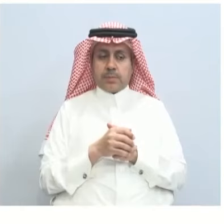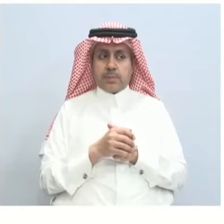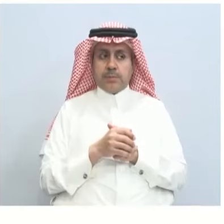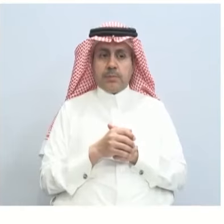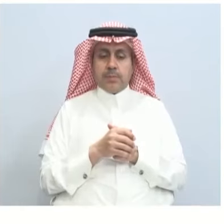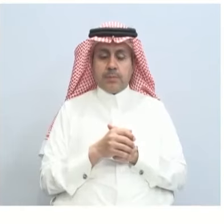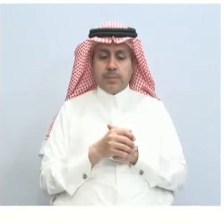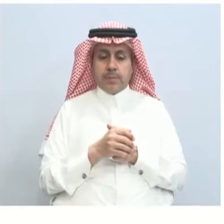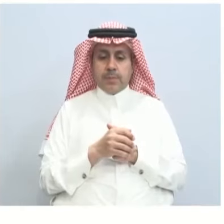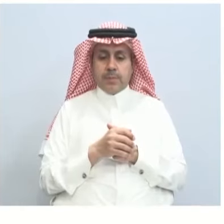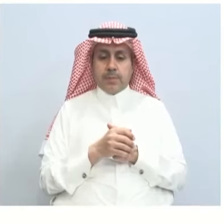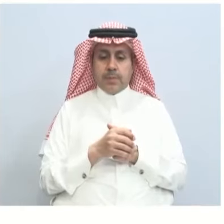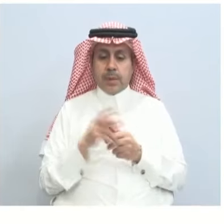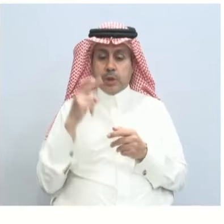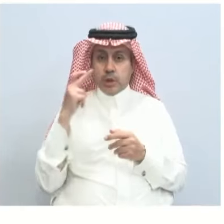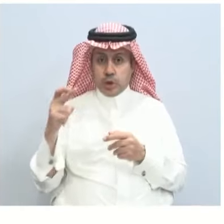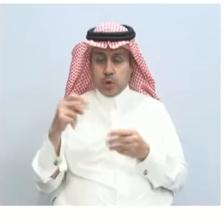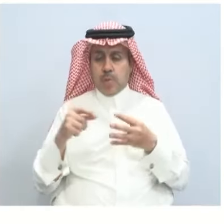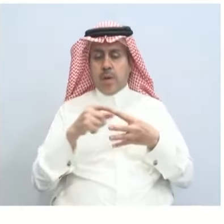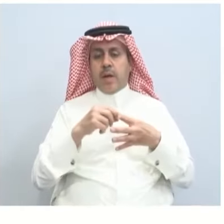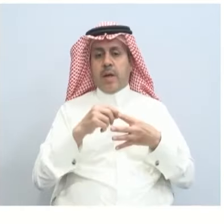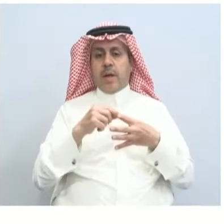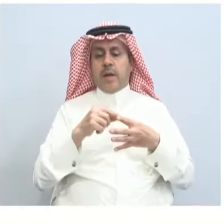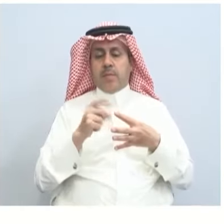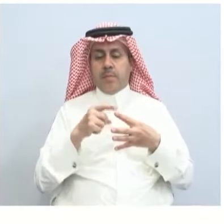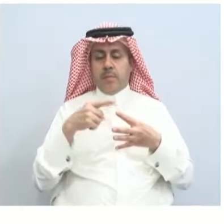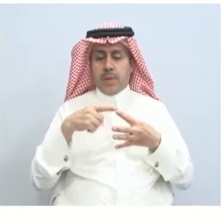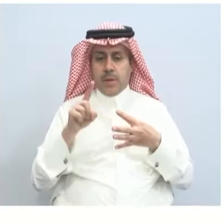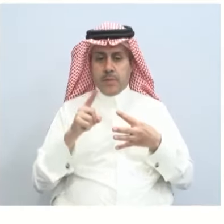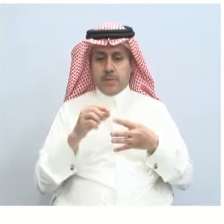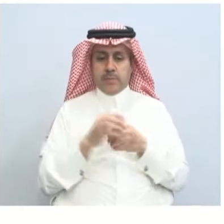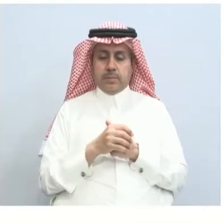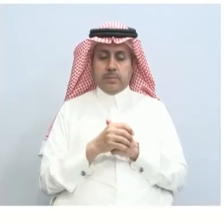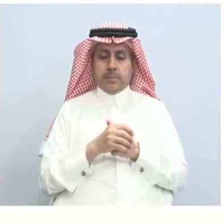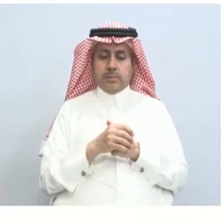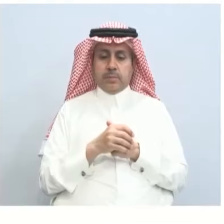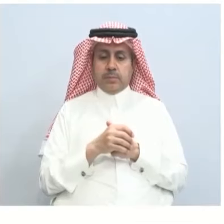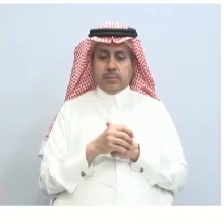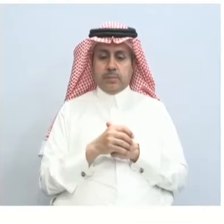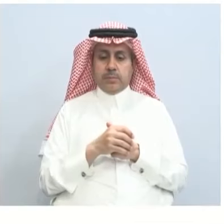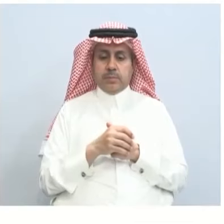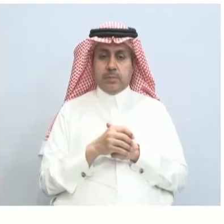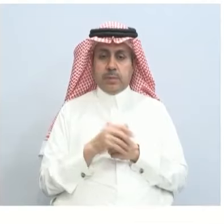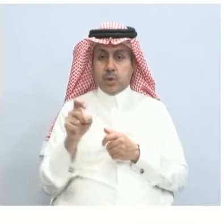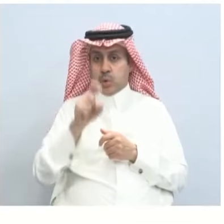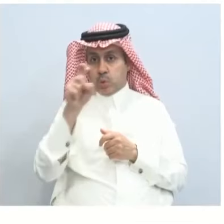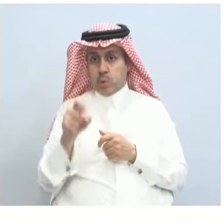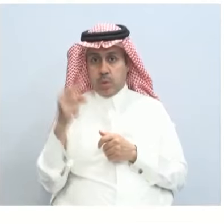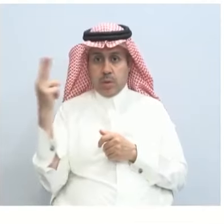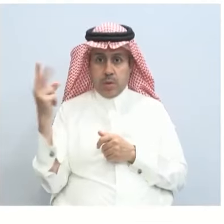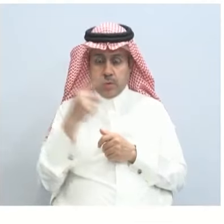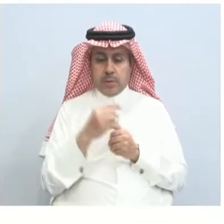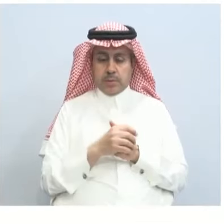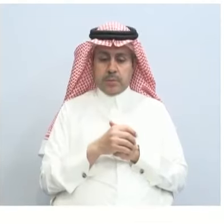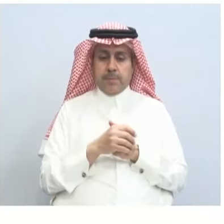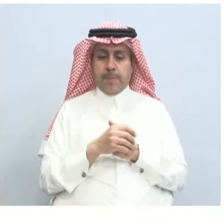متعامدان وبالتالي حيكون الجواب الصحيح طبعا هو الجواب اي ايضا لدي هنا